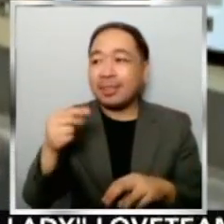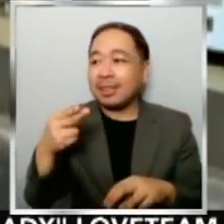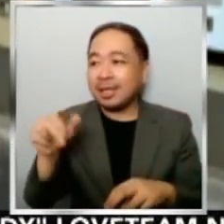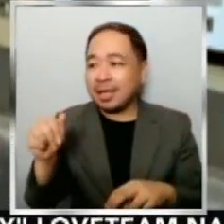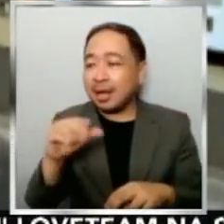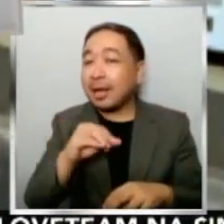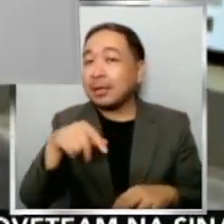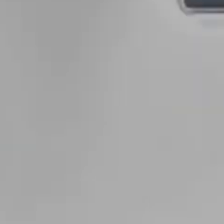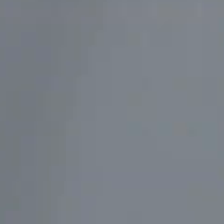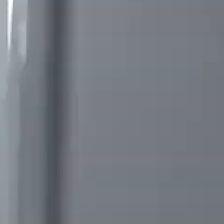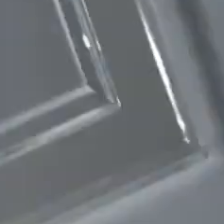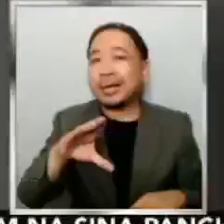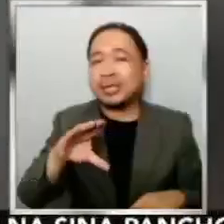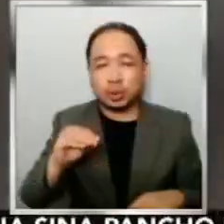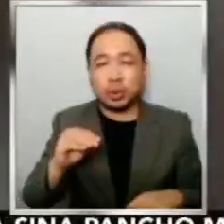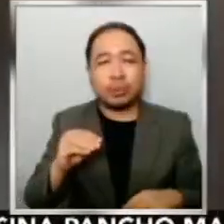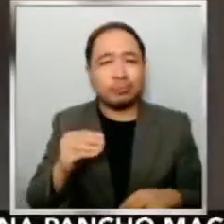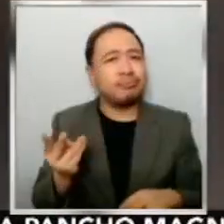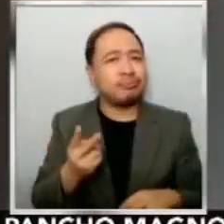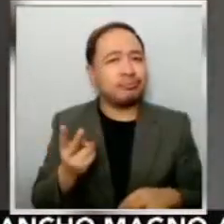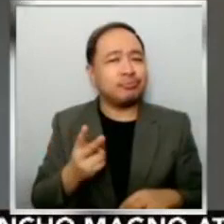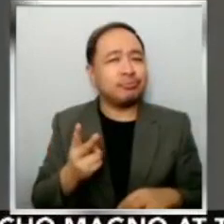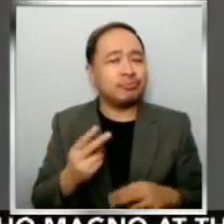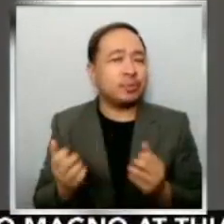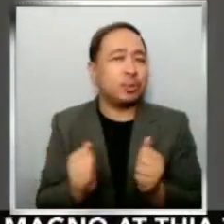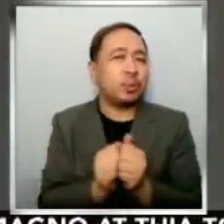Lars Santiago.